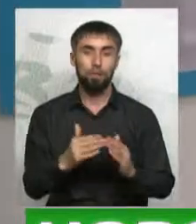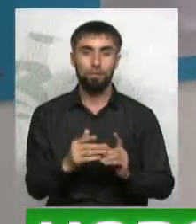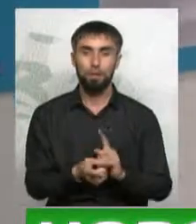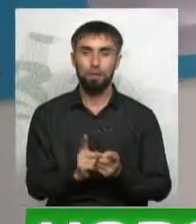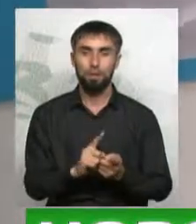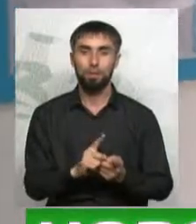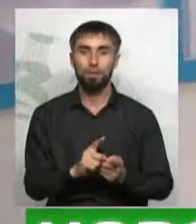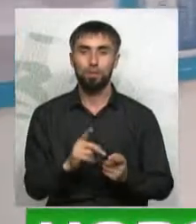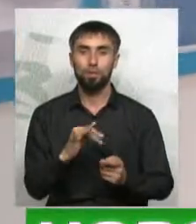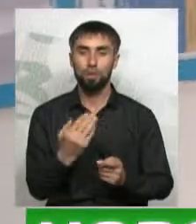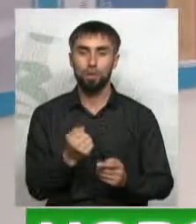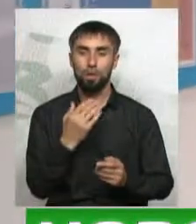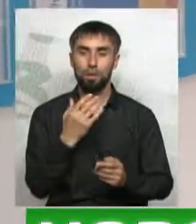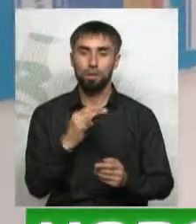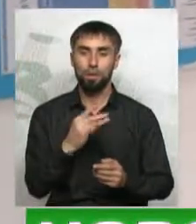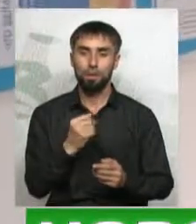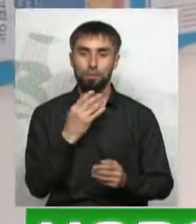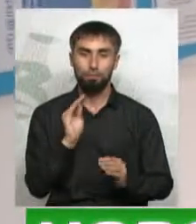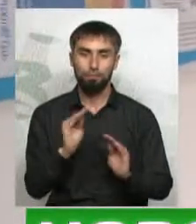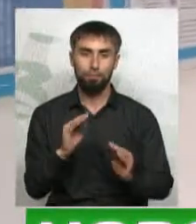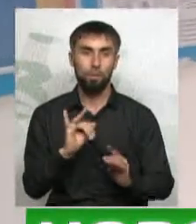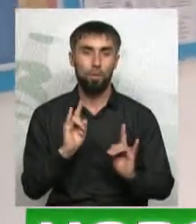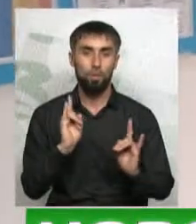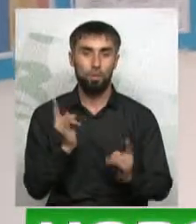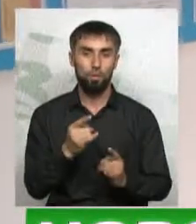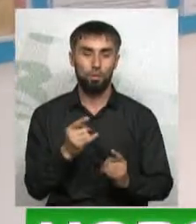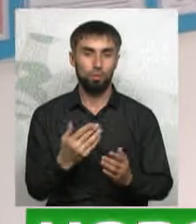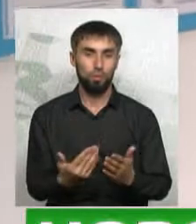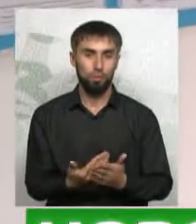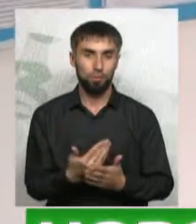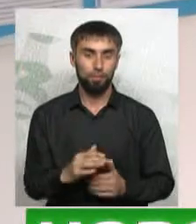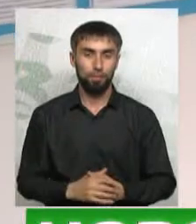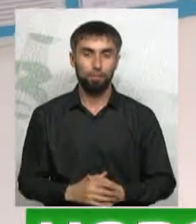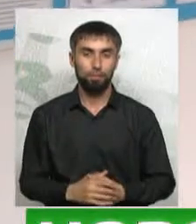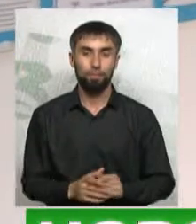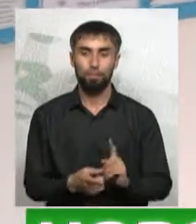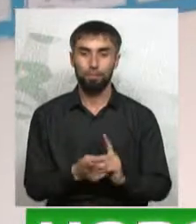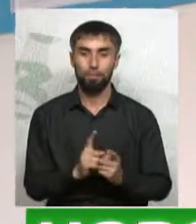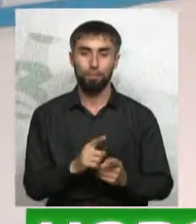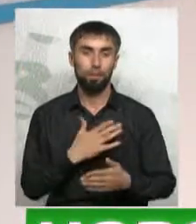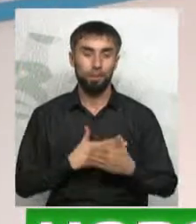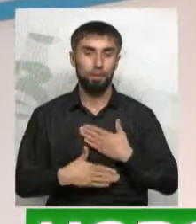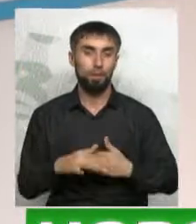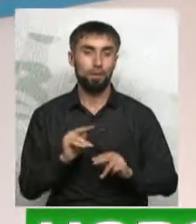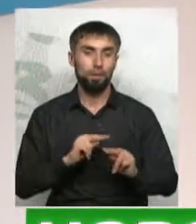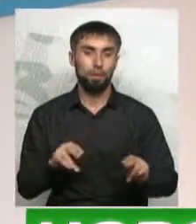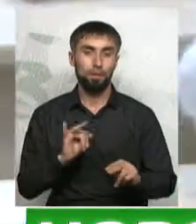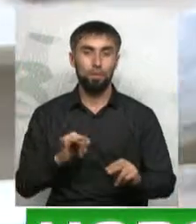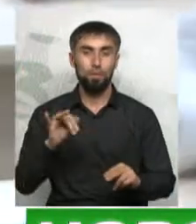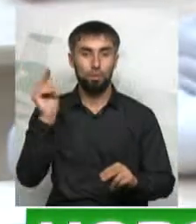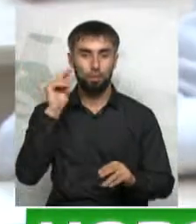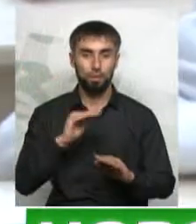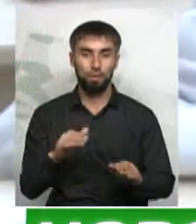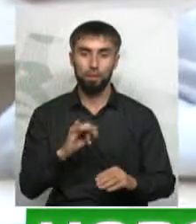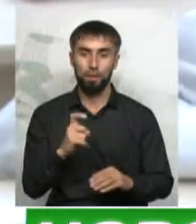Заменили кровлю, утеплили стены, окна установили более современные. Переменам рады и педагоги, и учащиеся. В